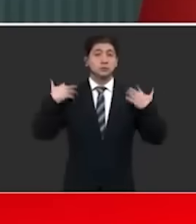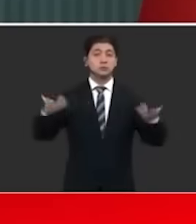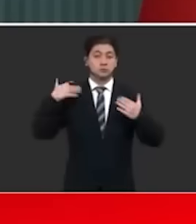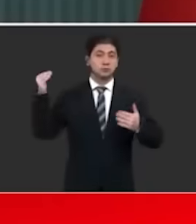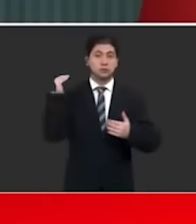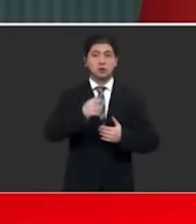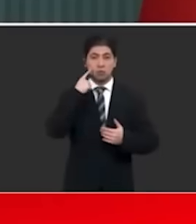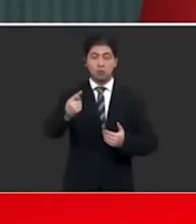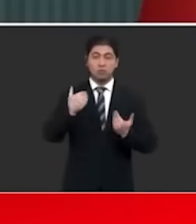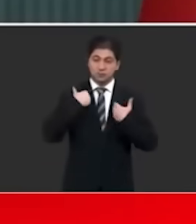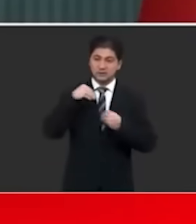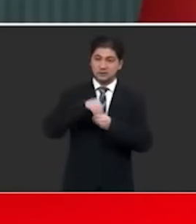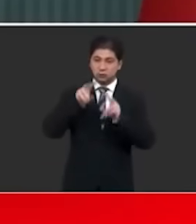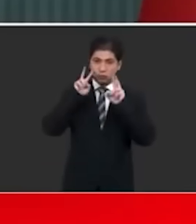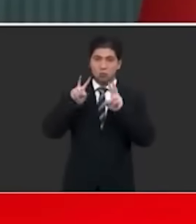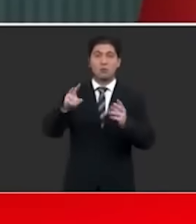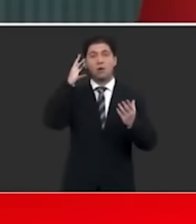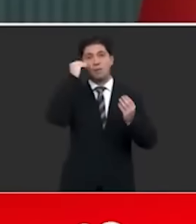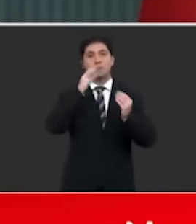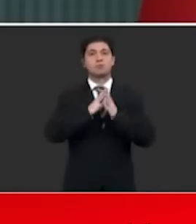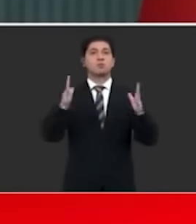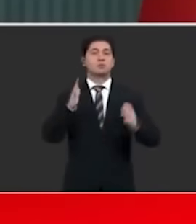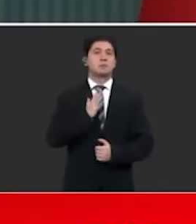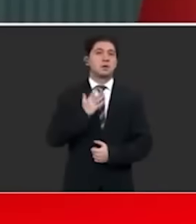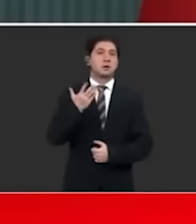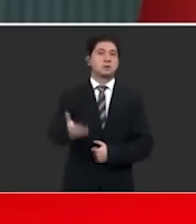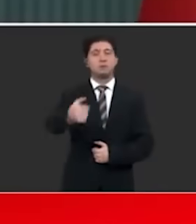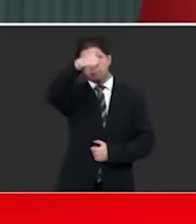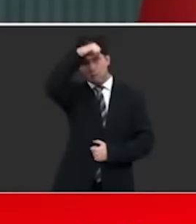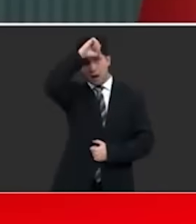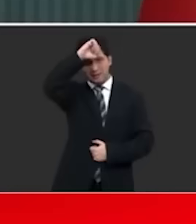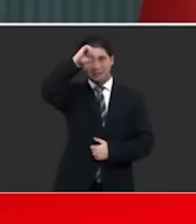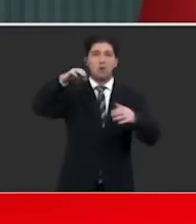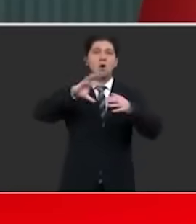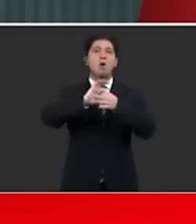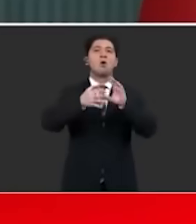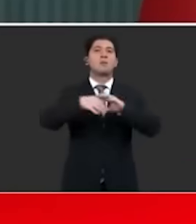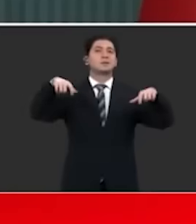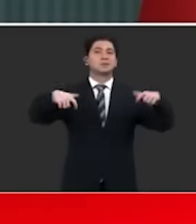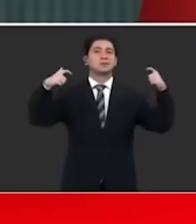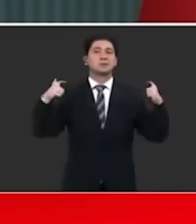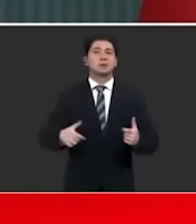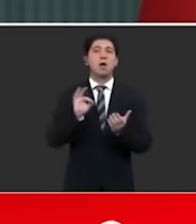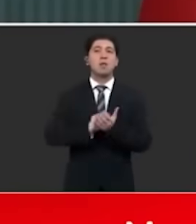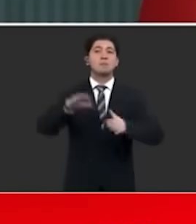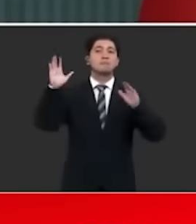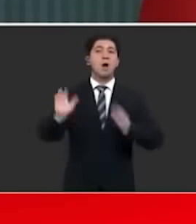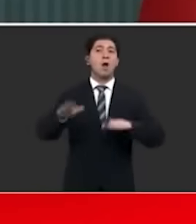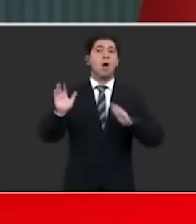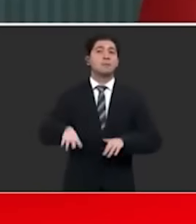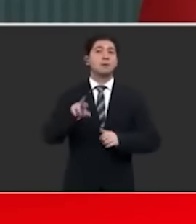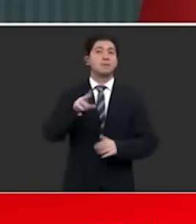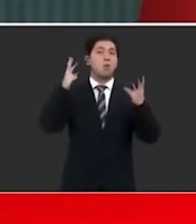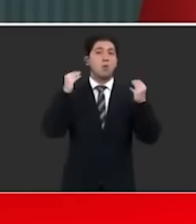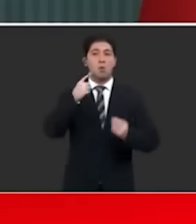bizim için ayrıca anlamlıydı. Berlin Olimpiyat Stadı'nı adeta bayram yerine çeviren